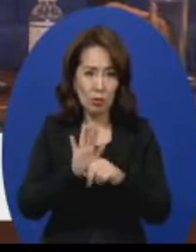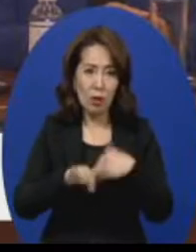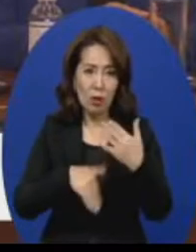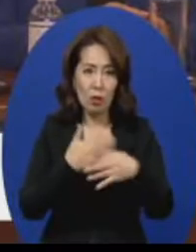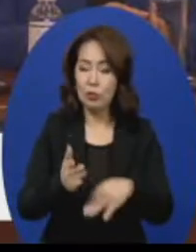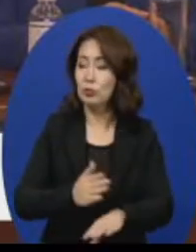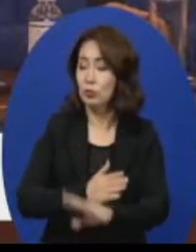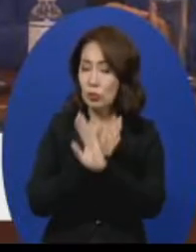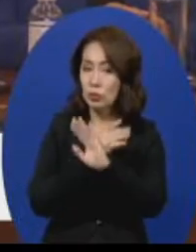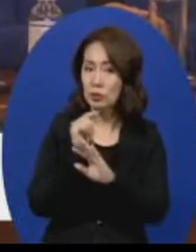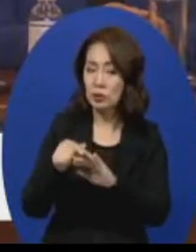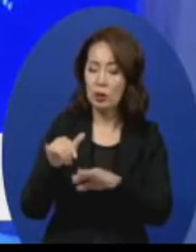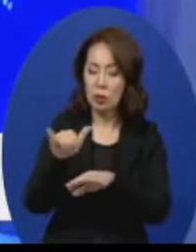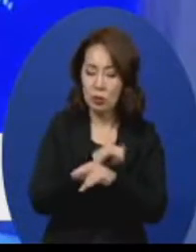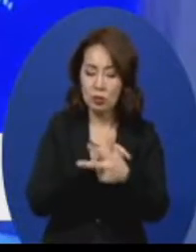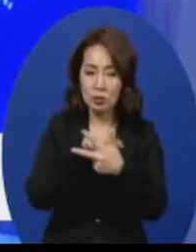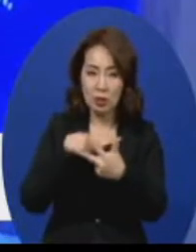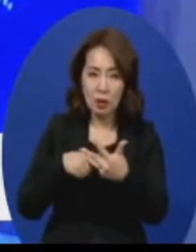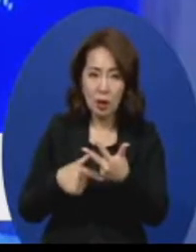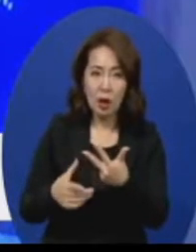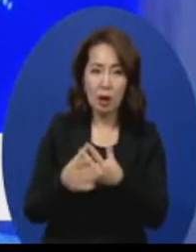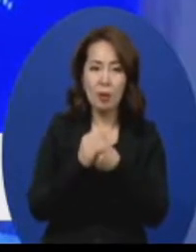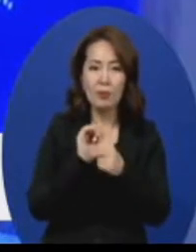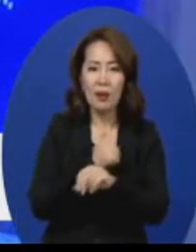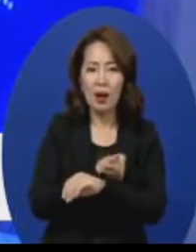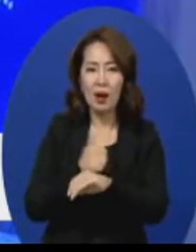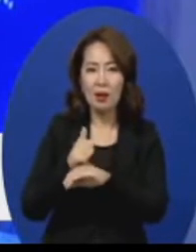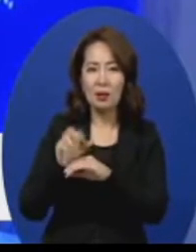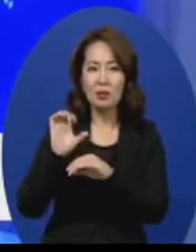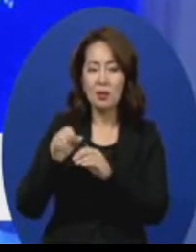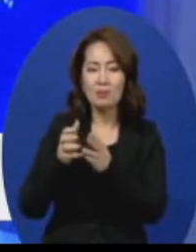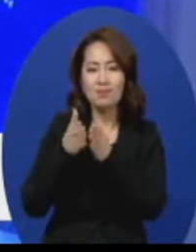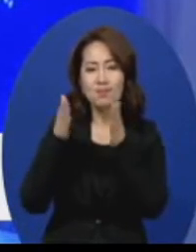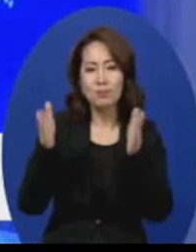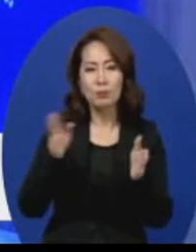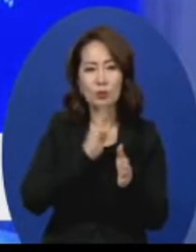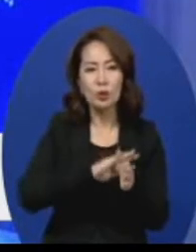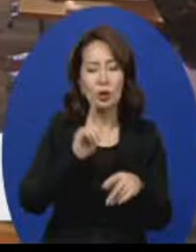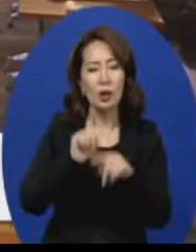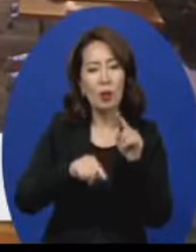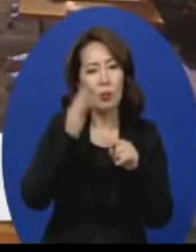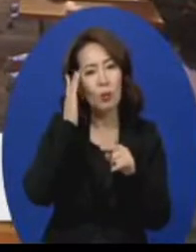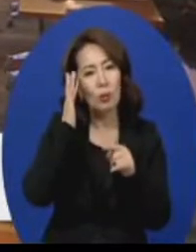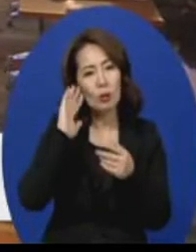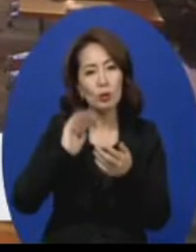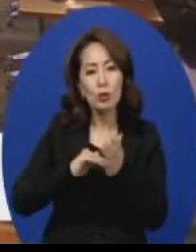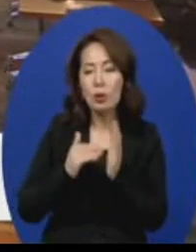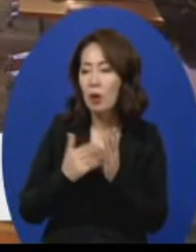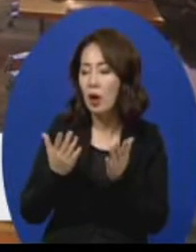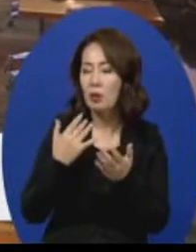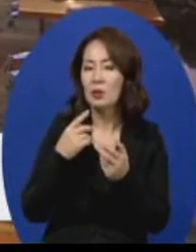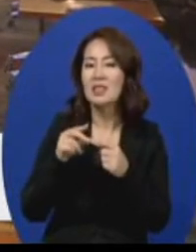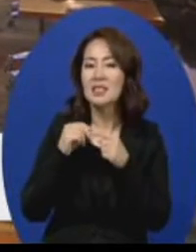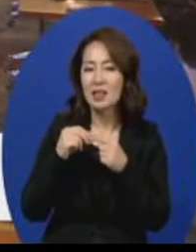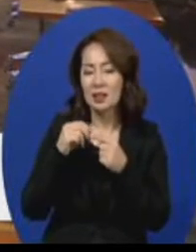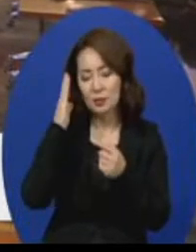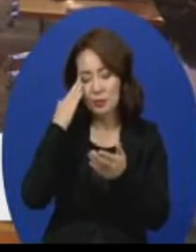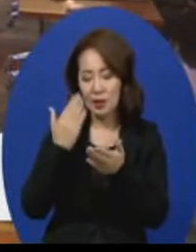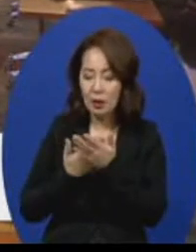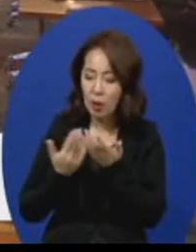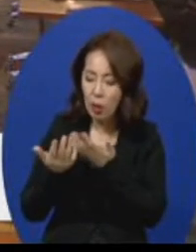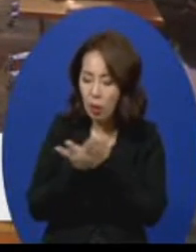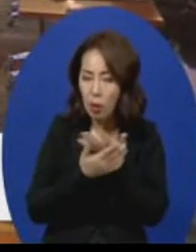дуусах учиртай энэ үед гурван улс аялал жуулчлалын салбараа илүү өргөжүүлэхийн тулд ямар бодлого төлөвлөлттэй байх талаар зарчмын